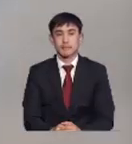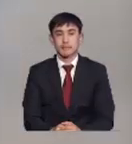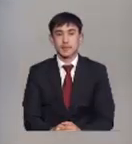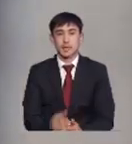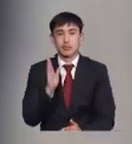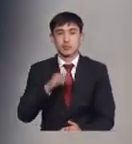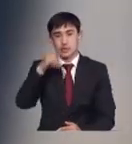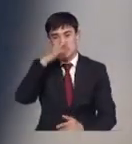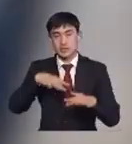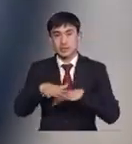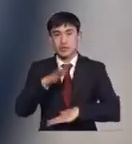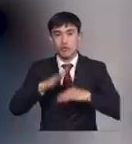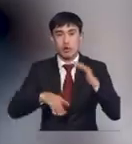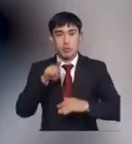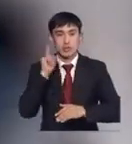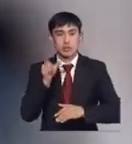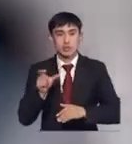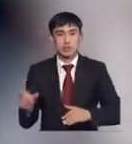людей.